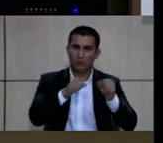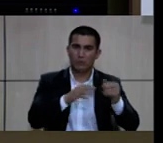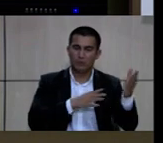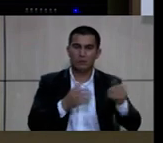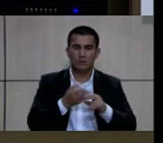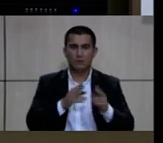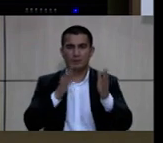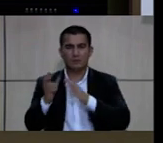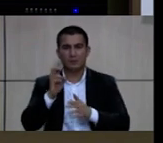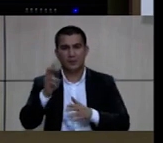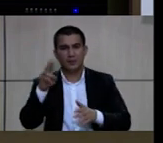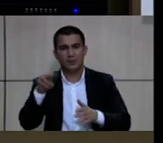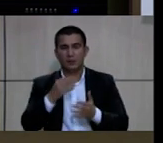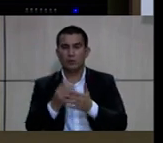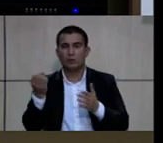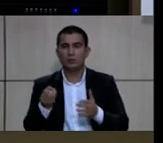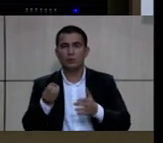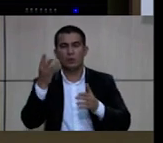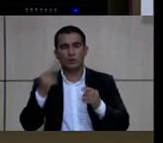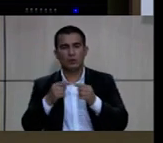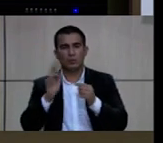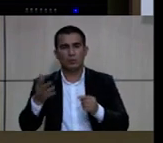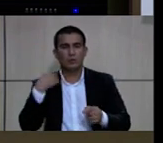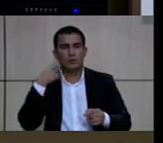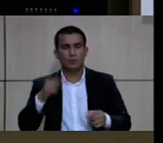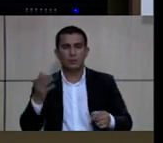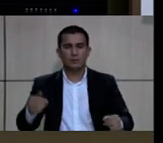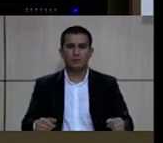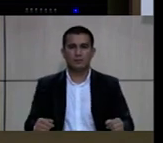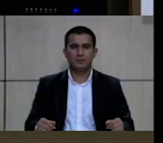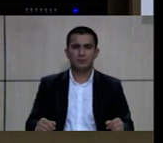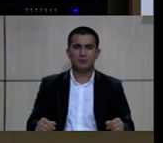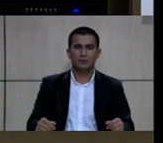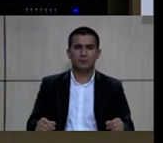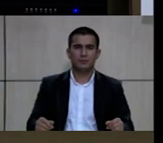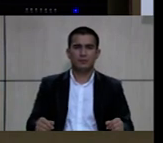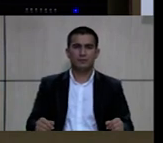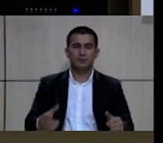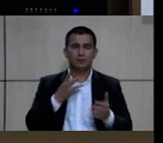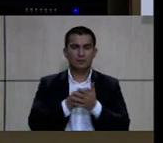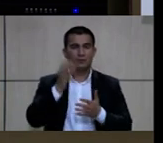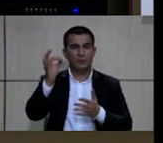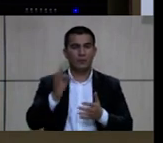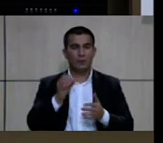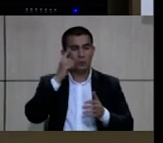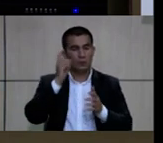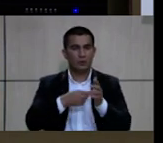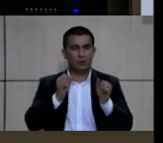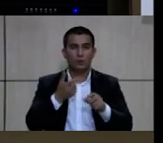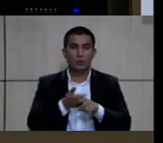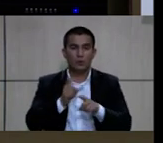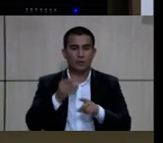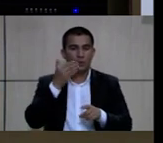B, D nechiga tengligini siz topishingiz kerak. Foizidan bilingki, bu juda ham